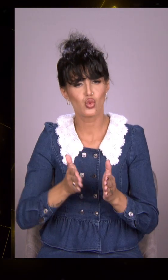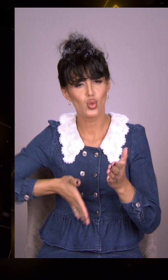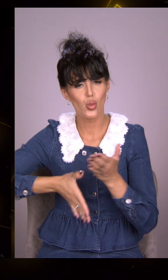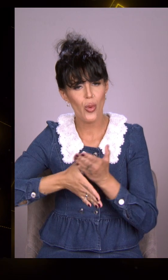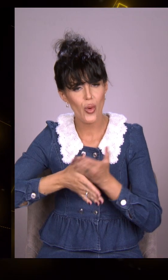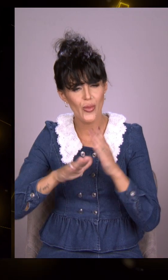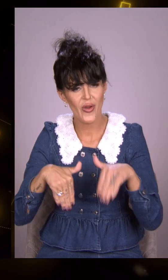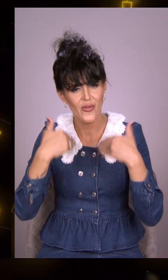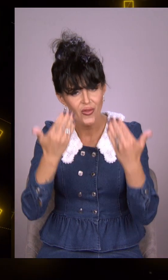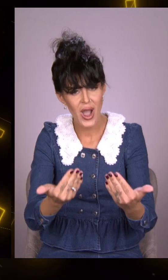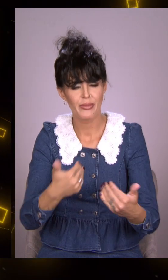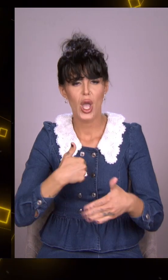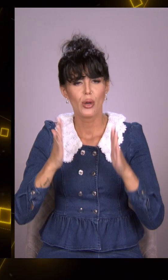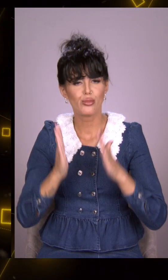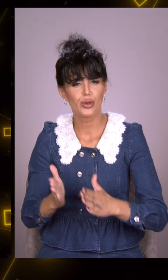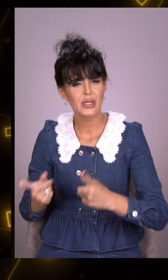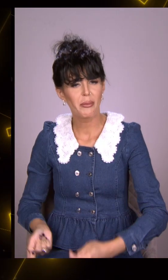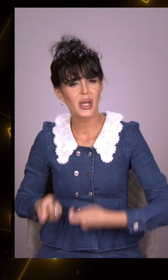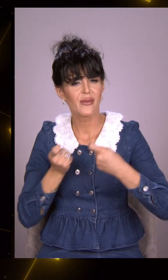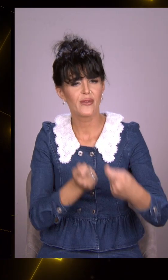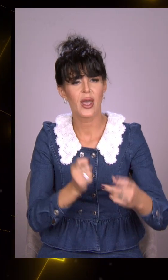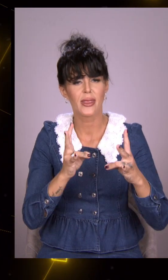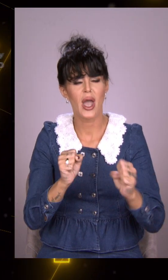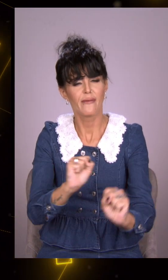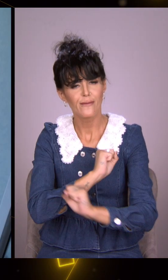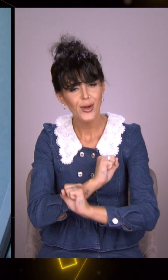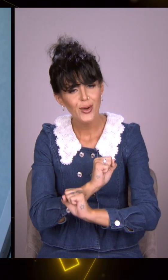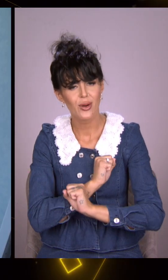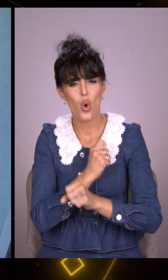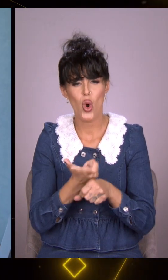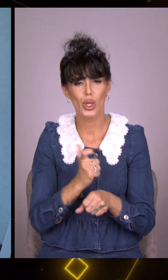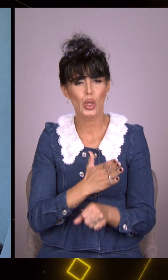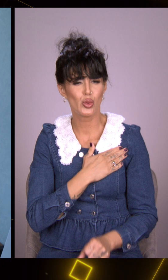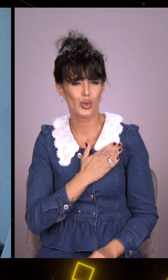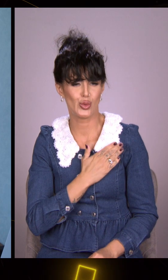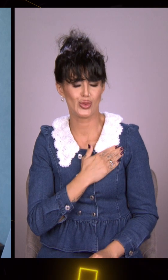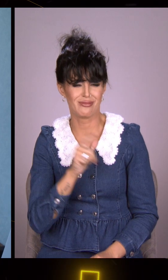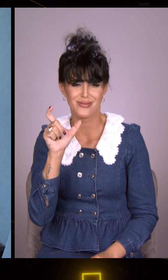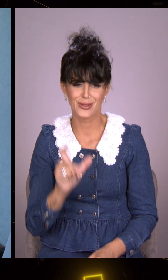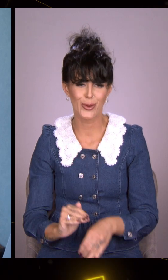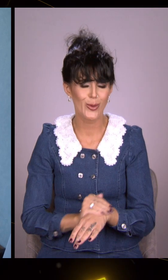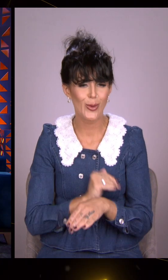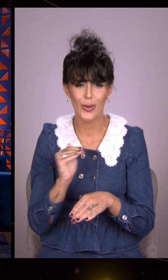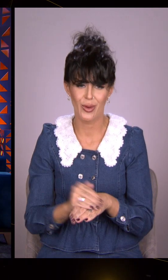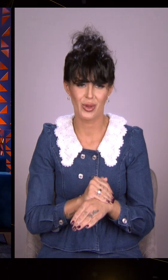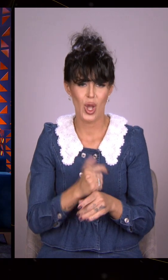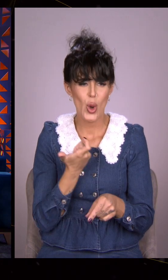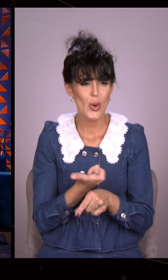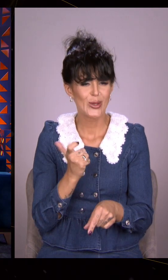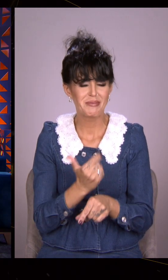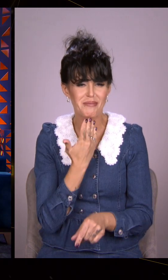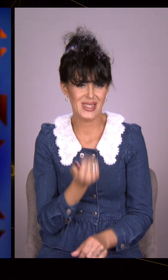буду вас возити на відпочинок. Він був душевний хлопчик, він такий ласкавий